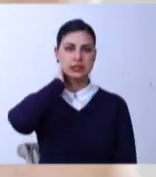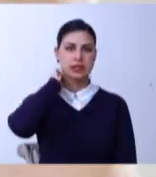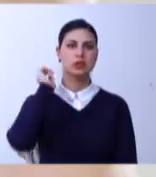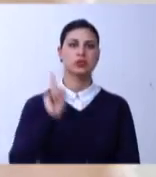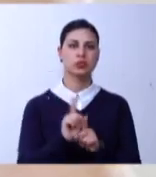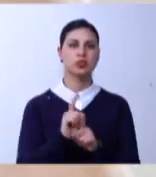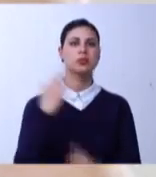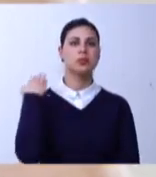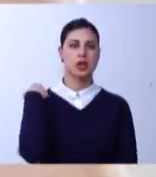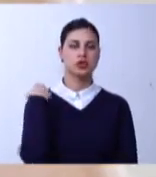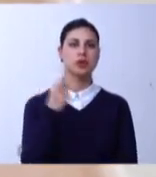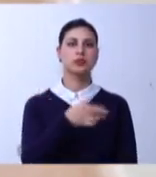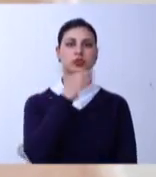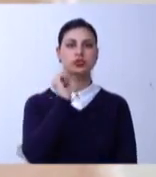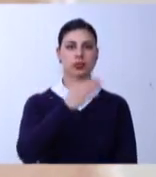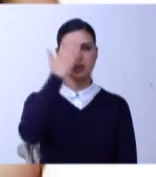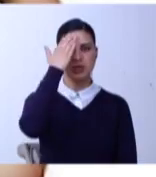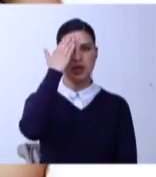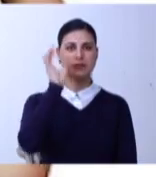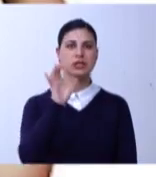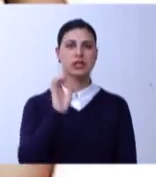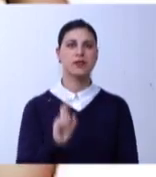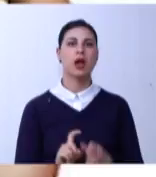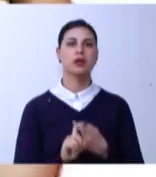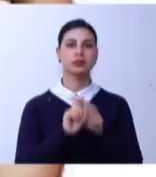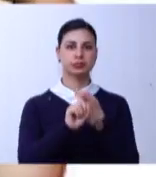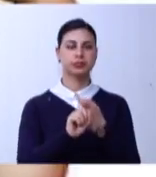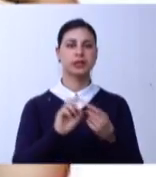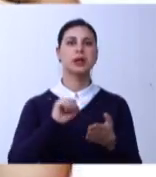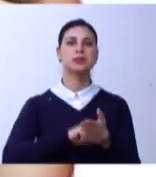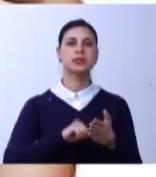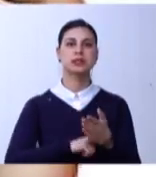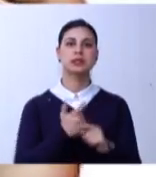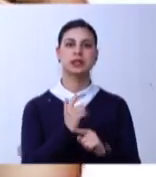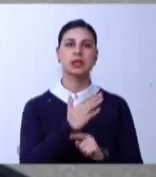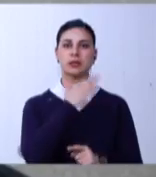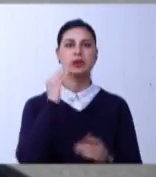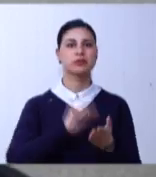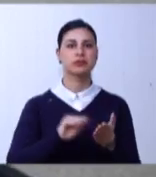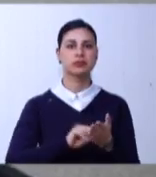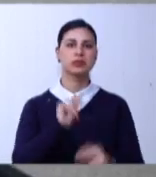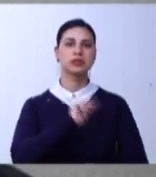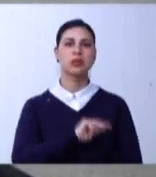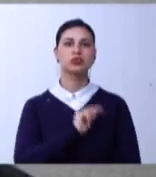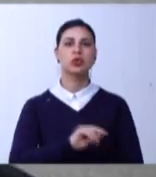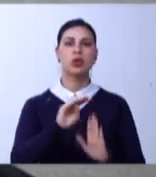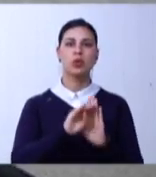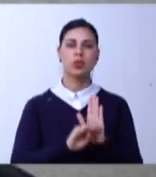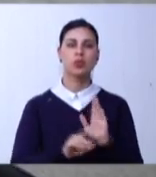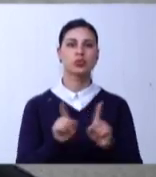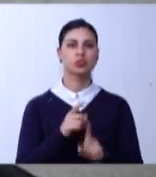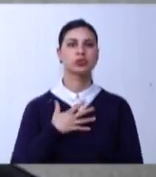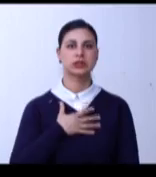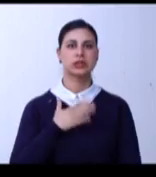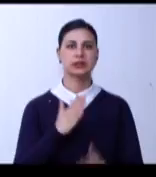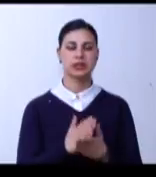მიდამოში, რამაც შესაძლოა თავის ტკივილი გამოიწვიოს. მიზეზად გადატვირთული გრაფიკი, დამღლელი სამუშაო დღე და სტრესი